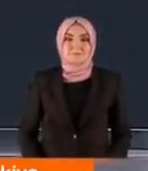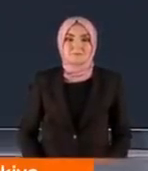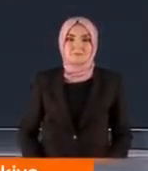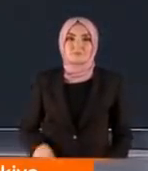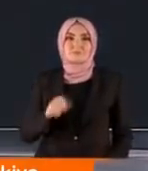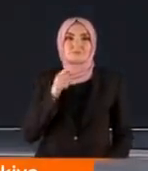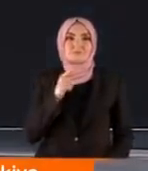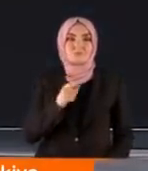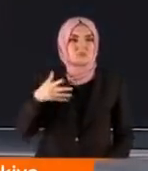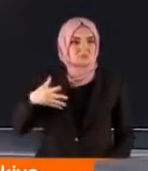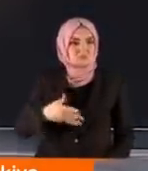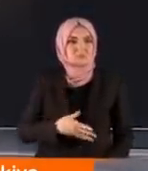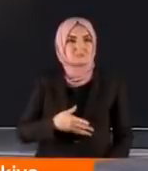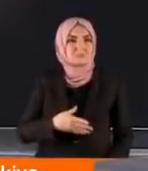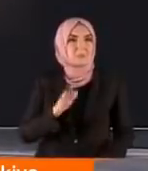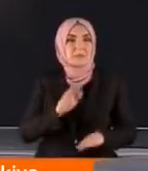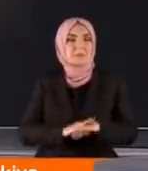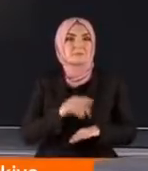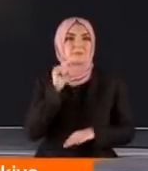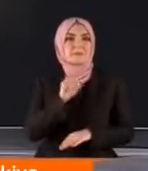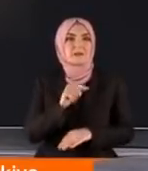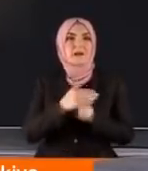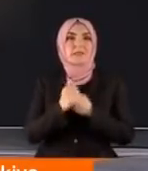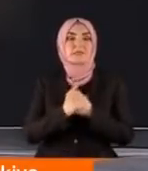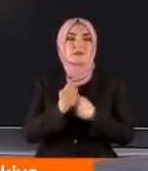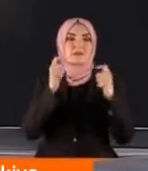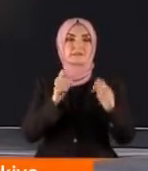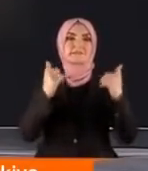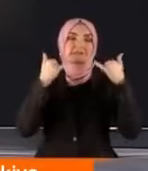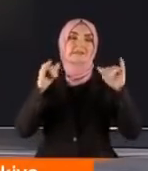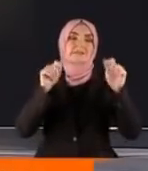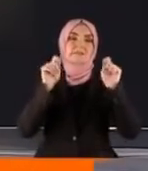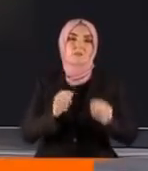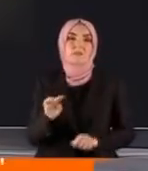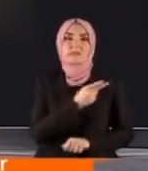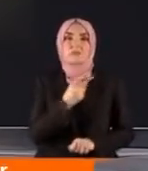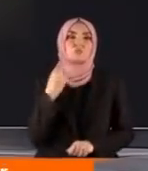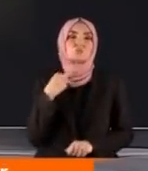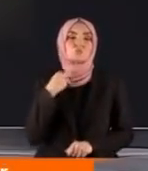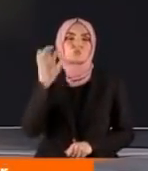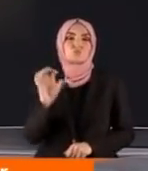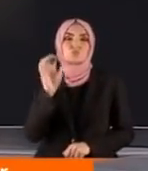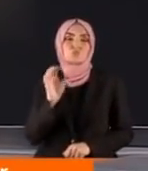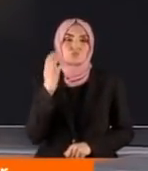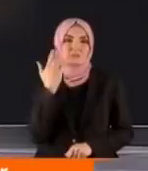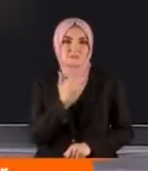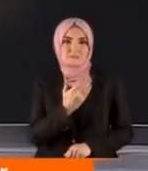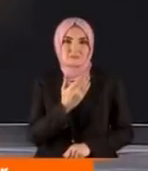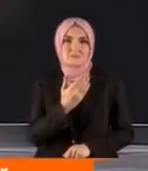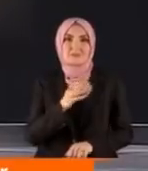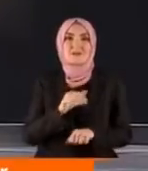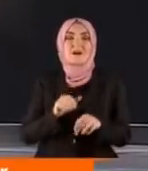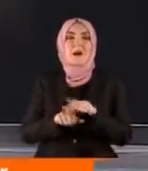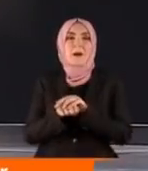Bu barbarlığa imza atan Antalya'da tatil yapan iki Rus turist. Bir karete karete dakikalarca eziyet ettiler. O anları